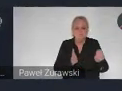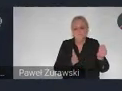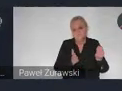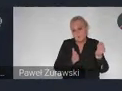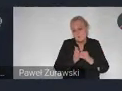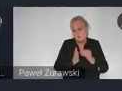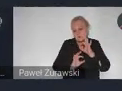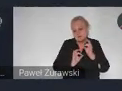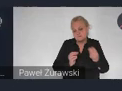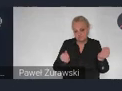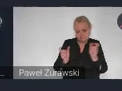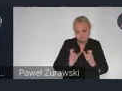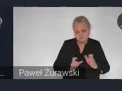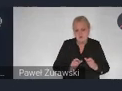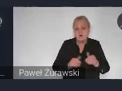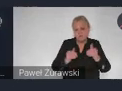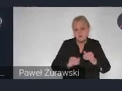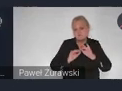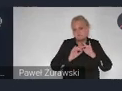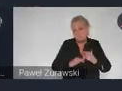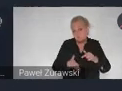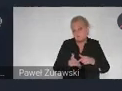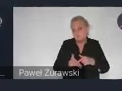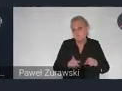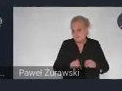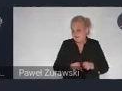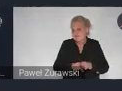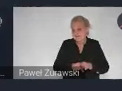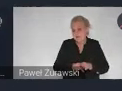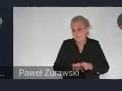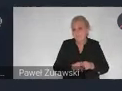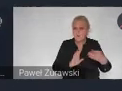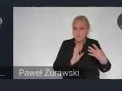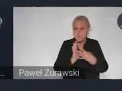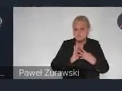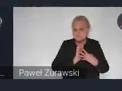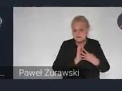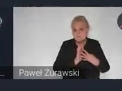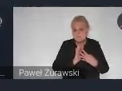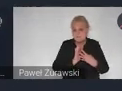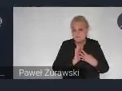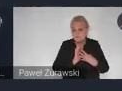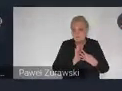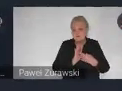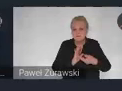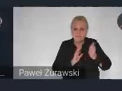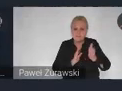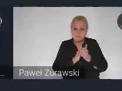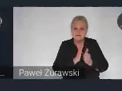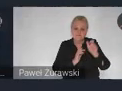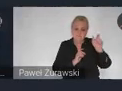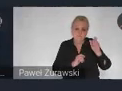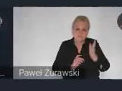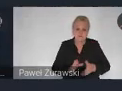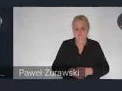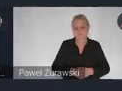dodatkowymi informacjami które mogą mieć wpływ na na ocenę przez eksperta